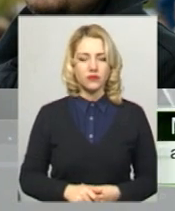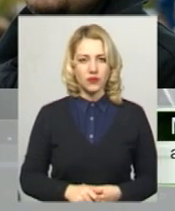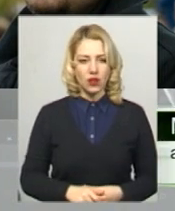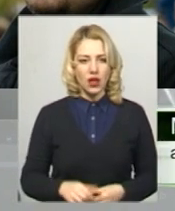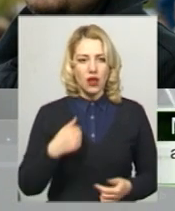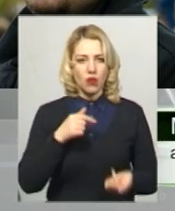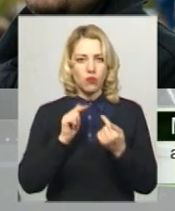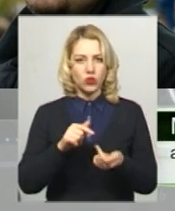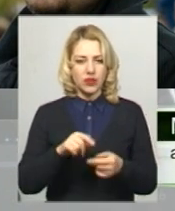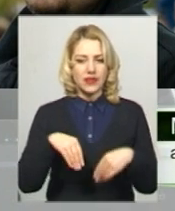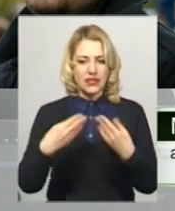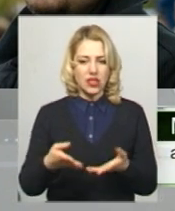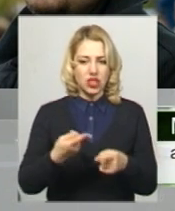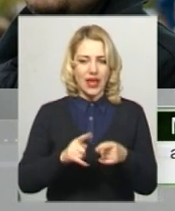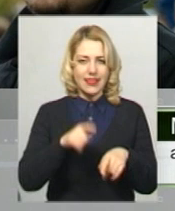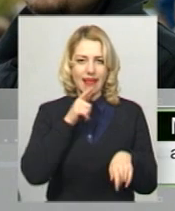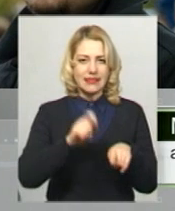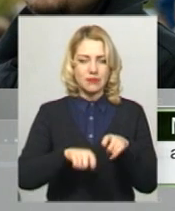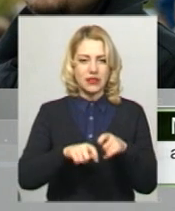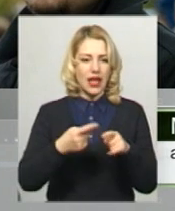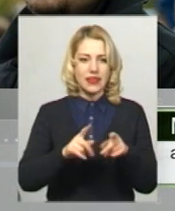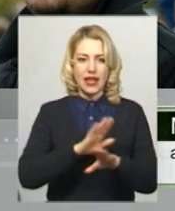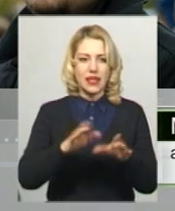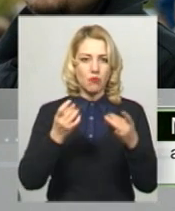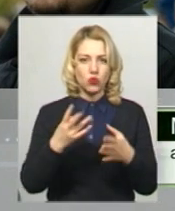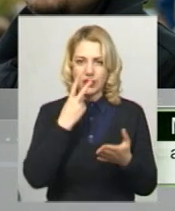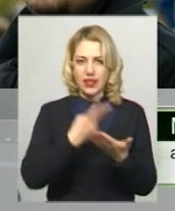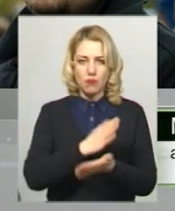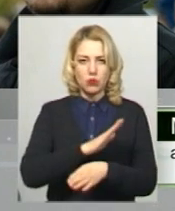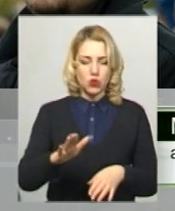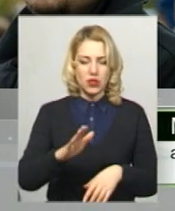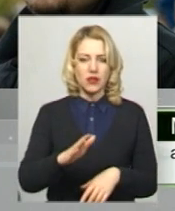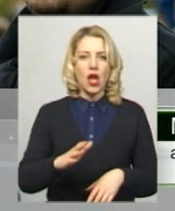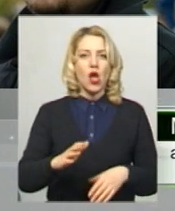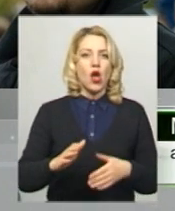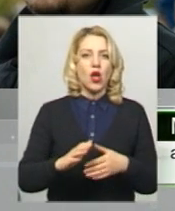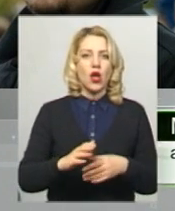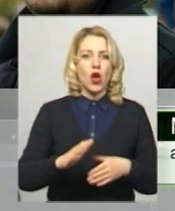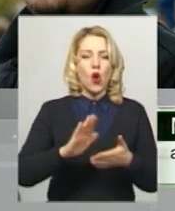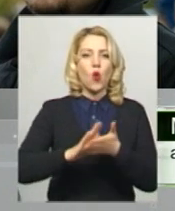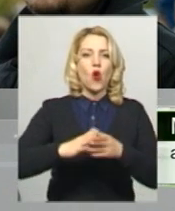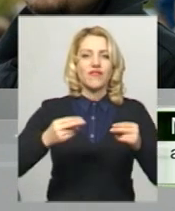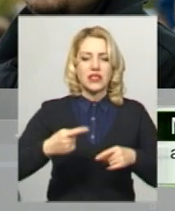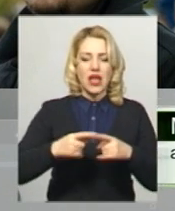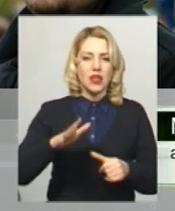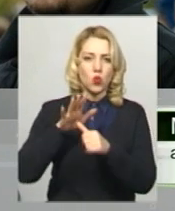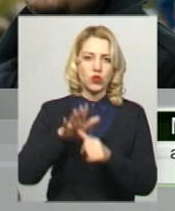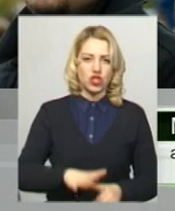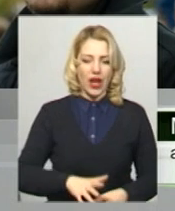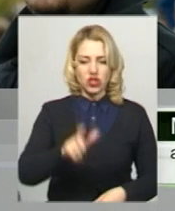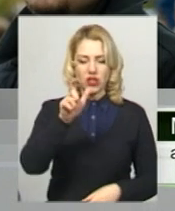этой экспертизы, поскольку это не просто не предусмотрено конвенцией, но и, по большому счету, унижает человеческое